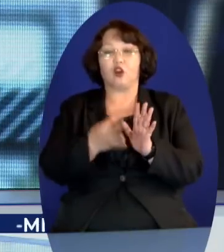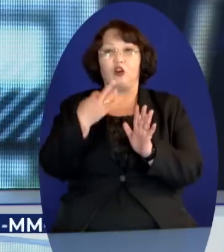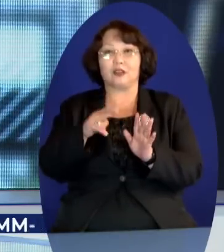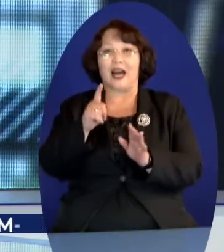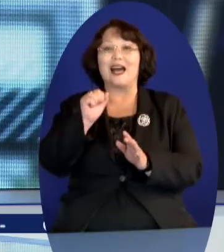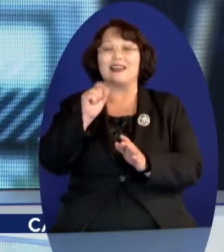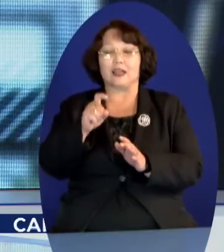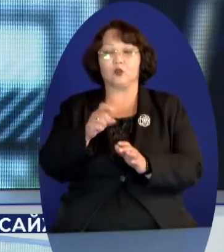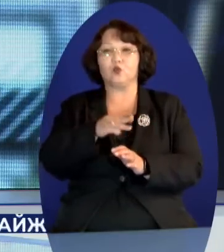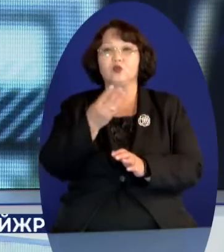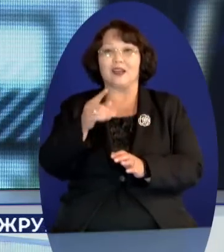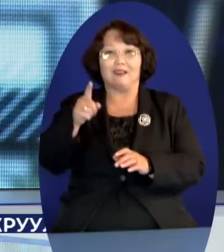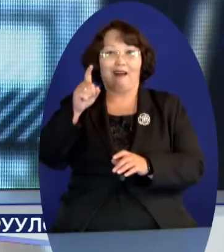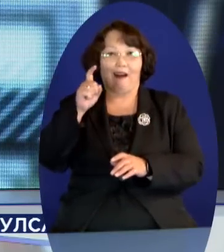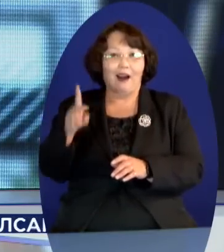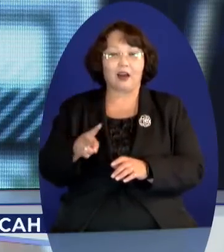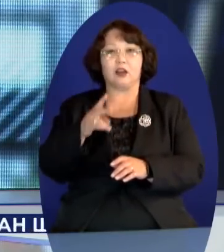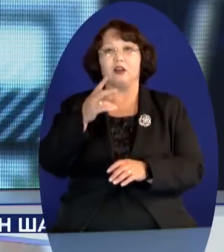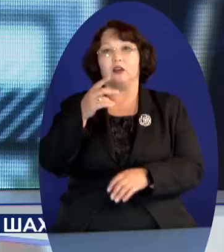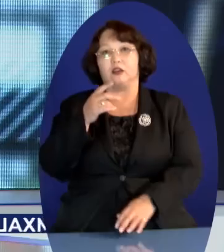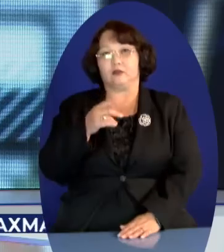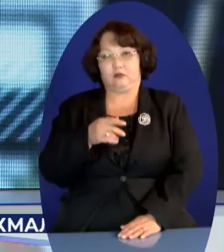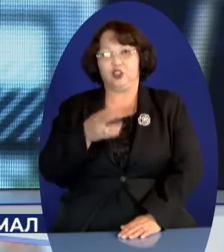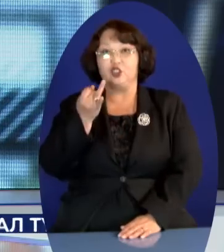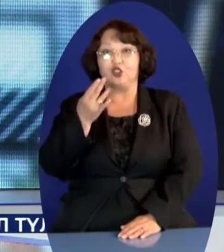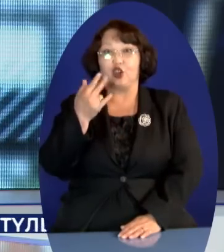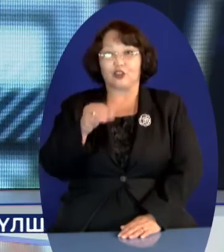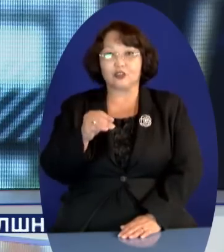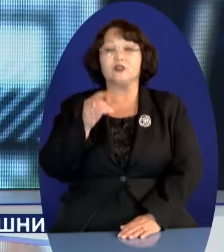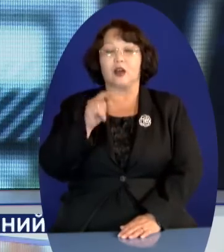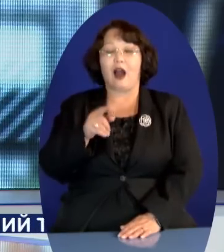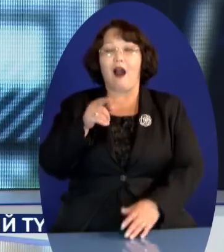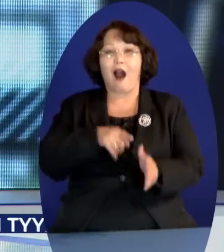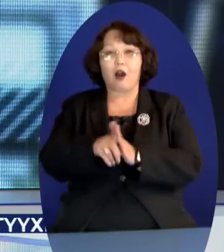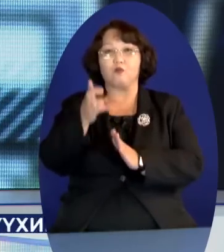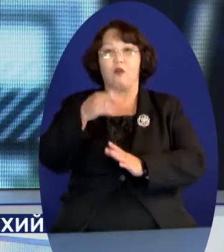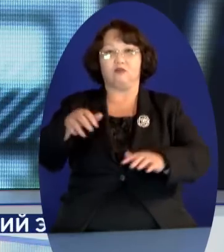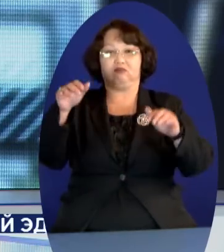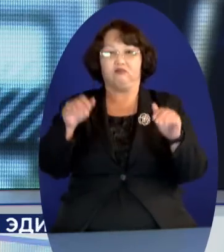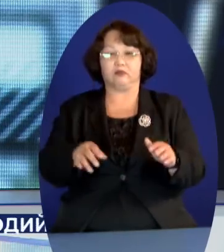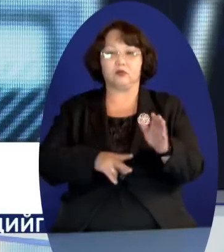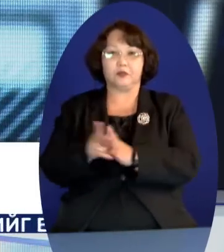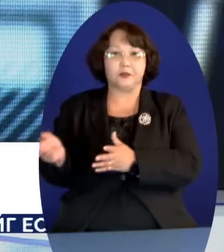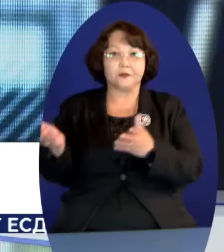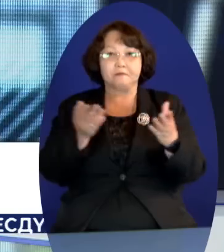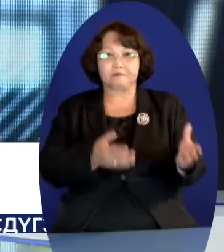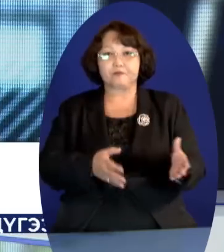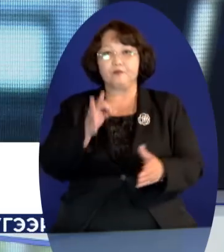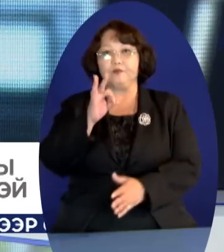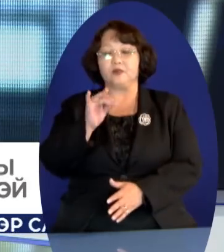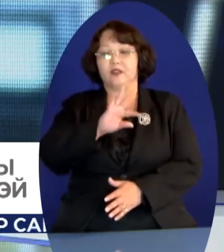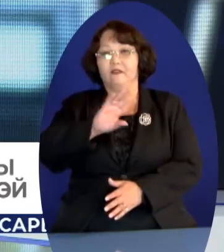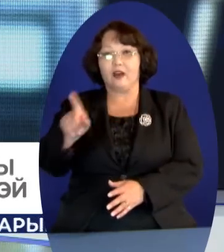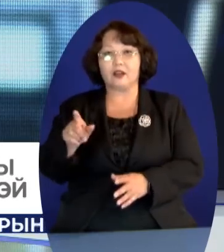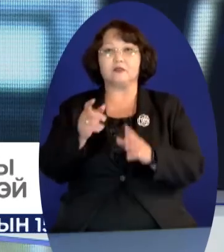төшөөт хаан Гомбодоржийн хоёр дахь хүү Ишторжийг анх дуугар боогд Жавзан дам хутагтад өргөмжилсөн түүхтэй. Энэ үеэс эхлээд Очирван бурхны их